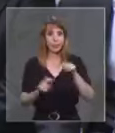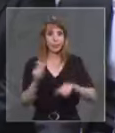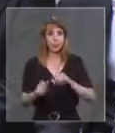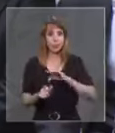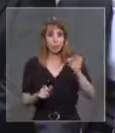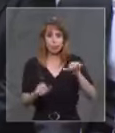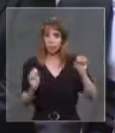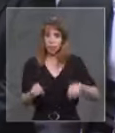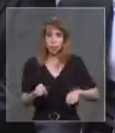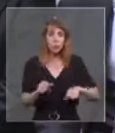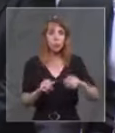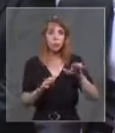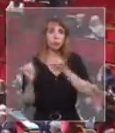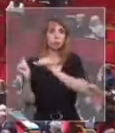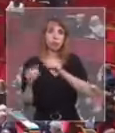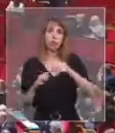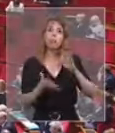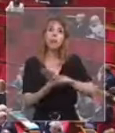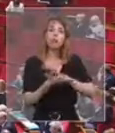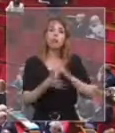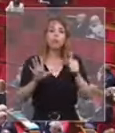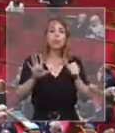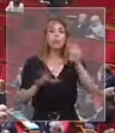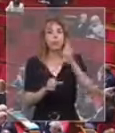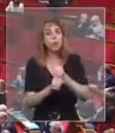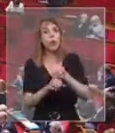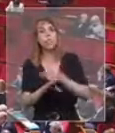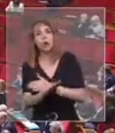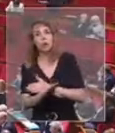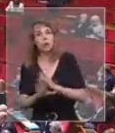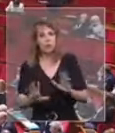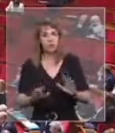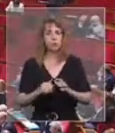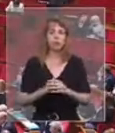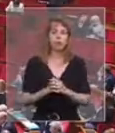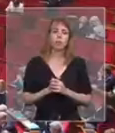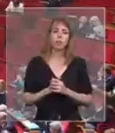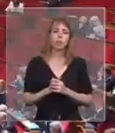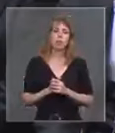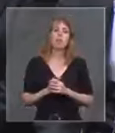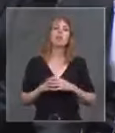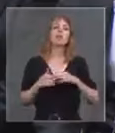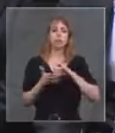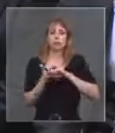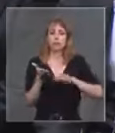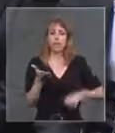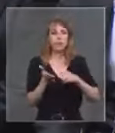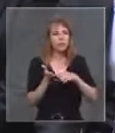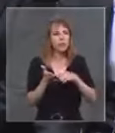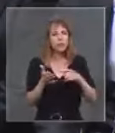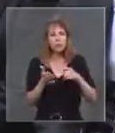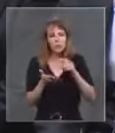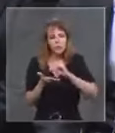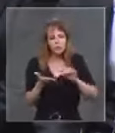avant 64 ans. Madame la Présidente, il y a aussi la réalité des faits sur la manière dont ce texte a été construit